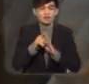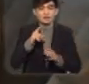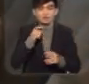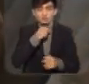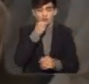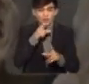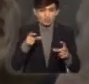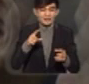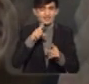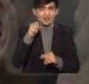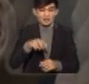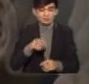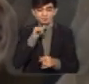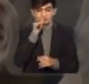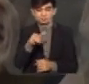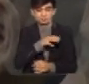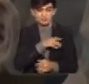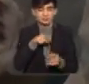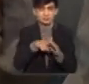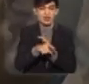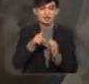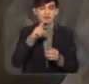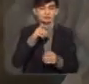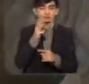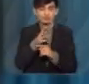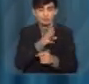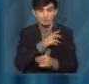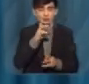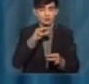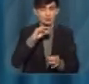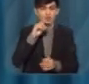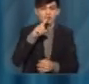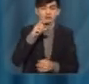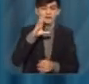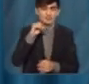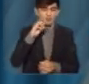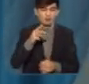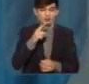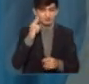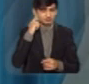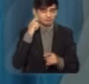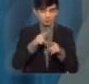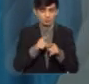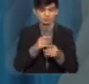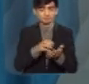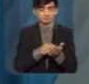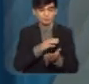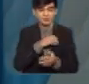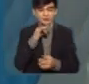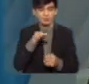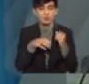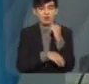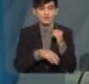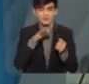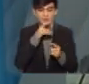пустили. В привычной видеотрансляции отсутствовал звук. 13 мужчин привезли на суд в колонию-поселение последний раз. Многим